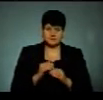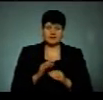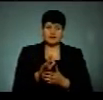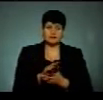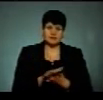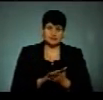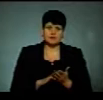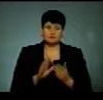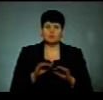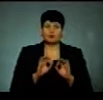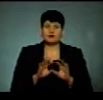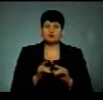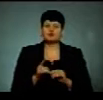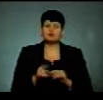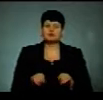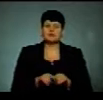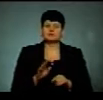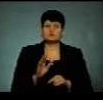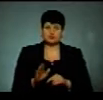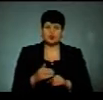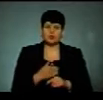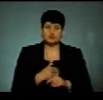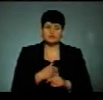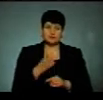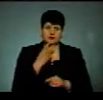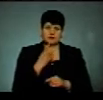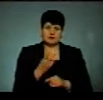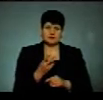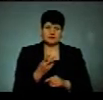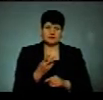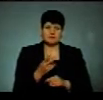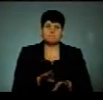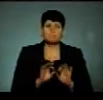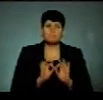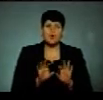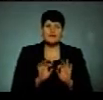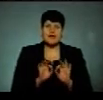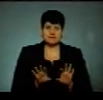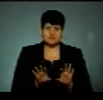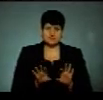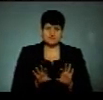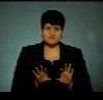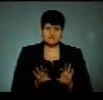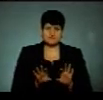далі пояснювати, чому так буде відбуватися. Я хочу, щоб ми далі подивилися пояснення